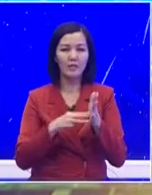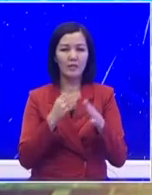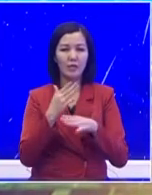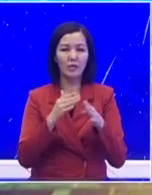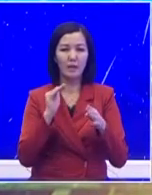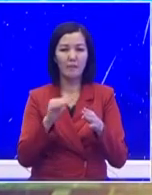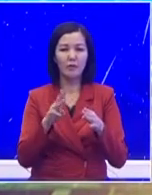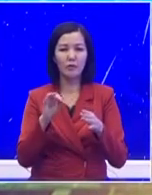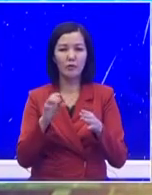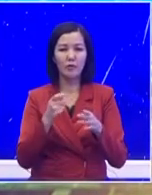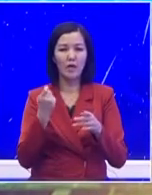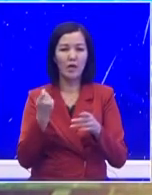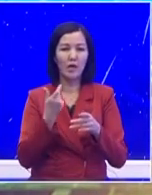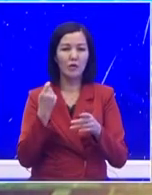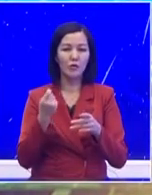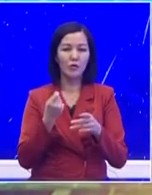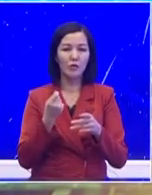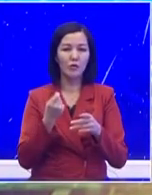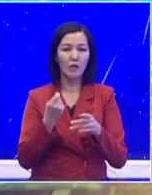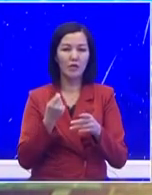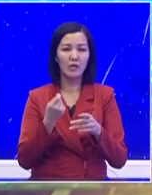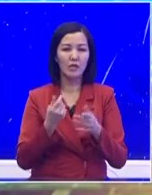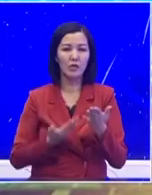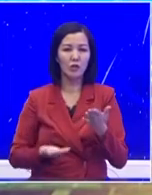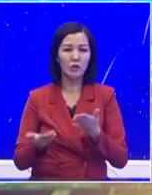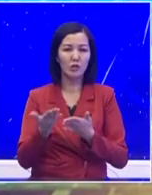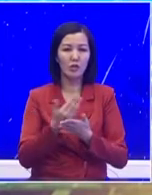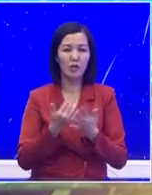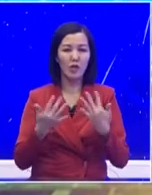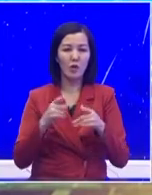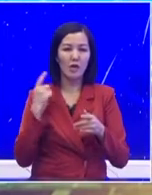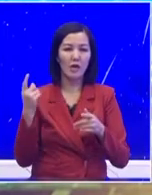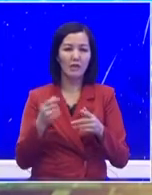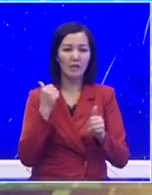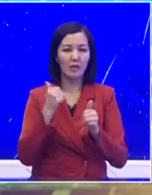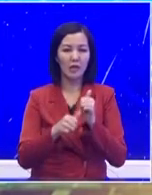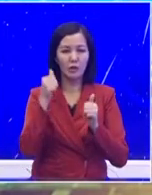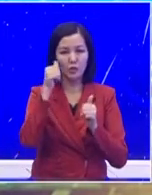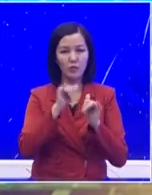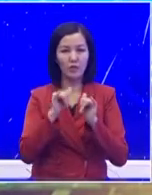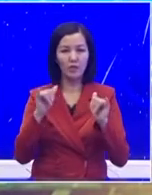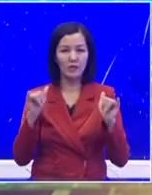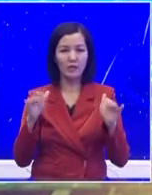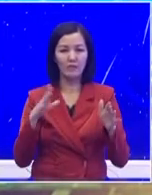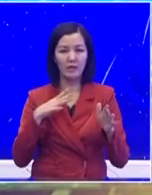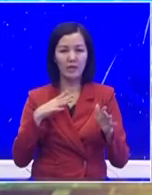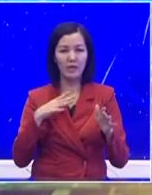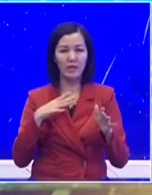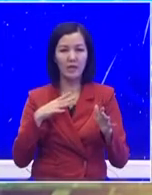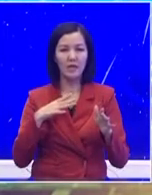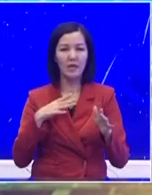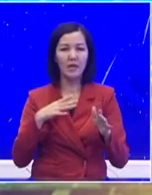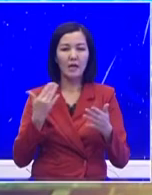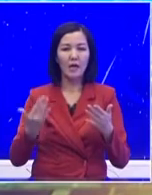38,5 мың тонна аққұрыш қамбағаты отылды. Осылайша шаруалар кірісі жылдан жылға еселеніп өсіп келеді дейді аудан